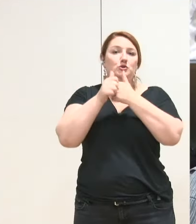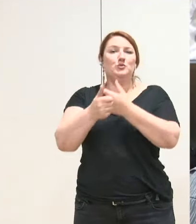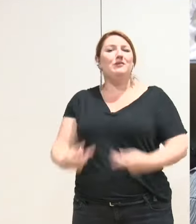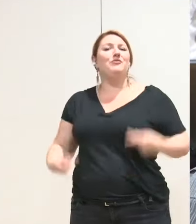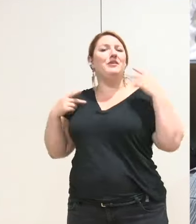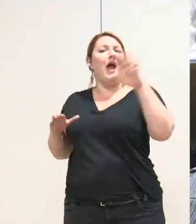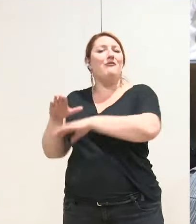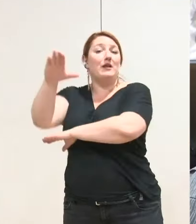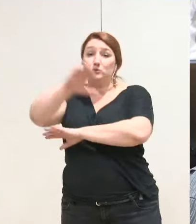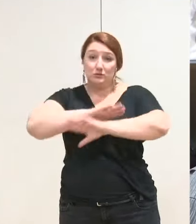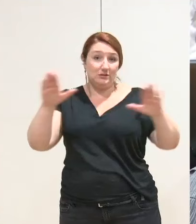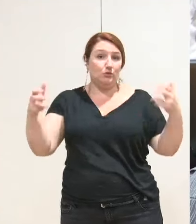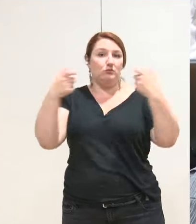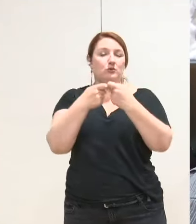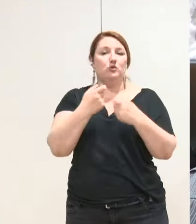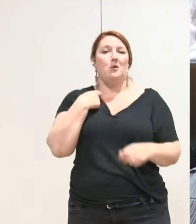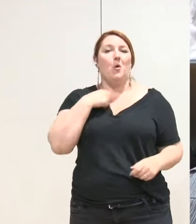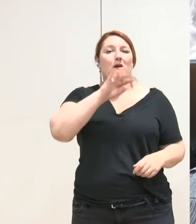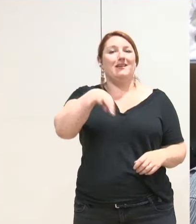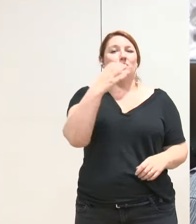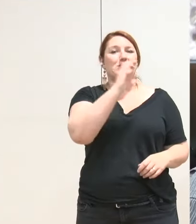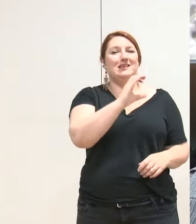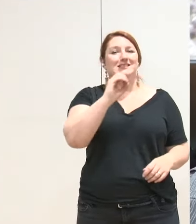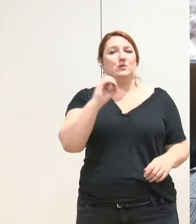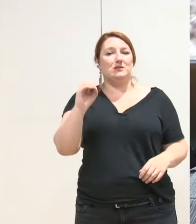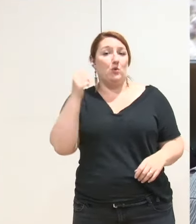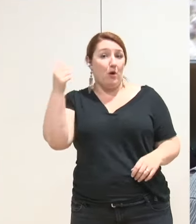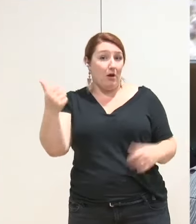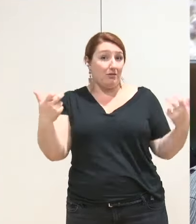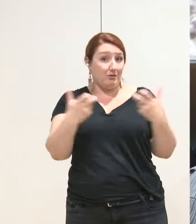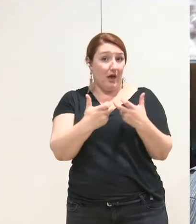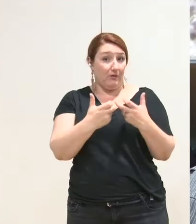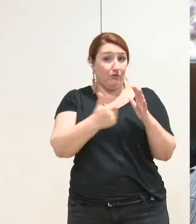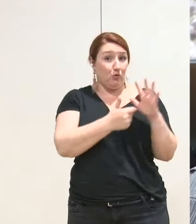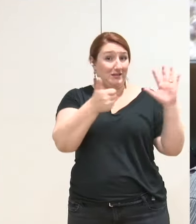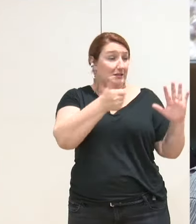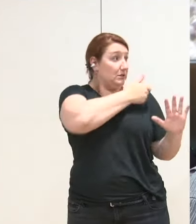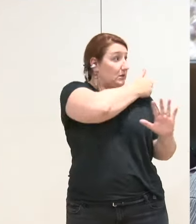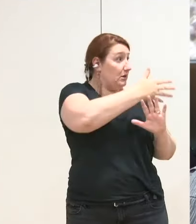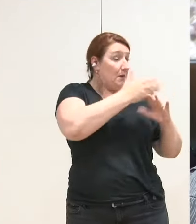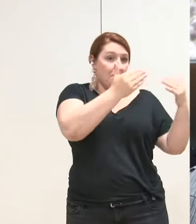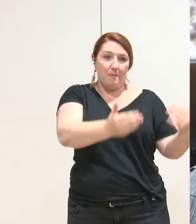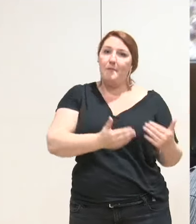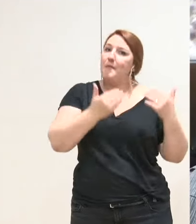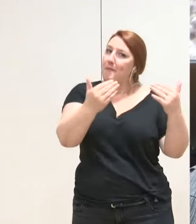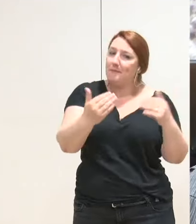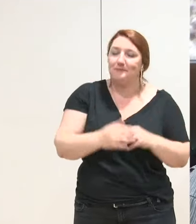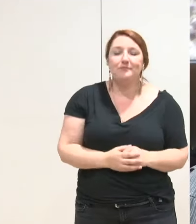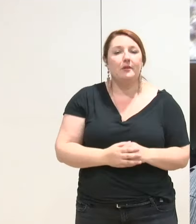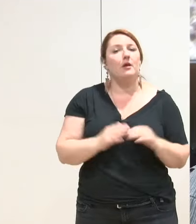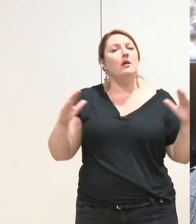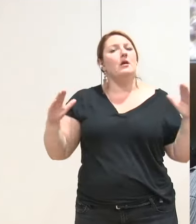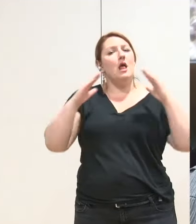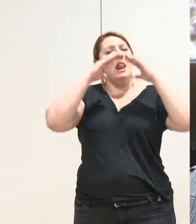numéro 14 c001 les tarif n'ayant pas été revu depuis 2006 la Maison de la